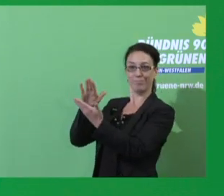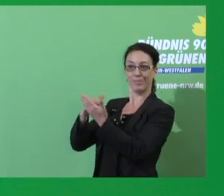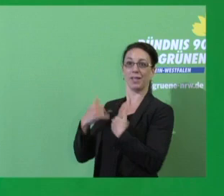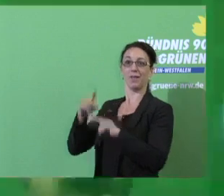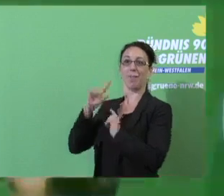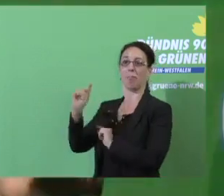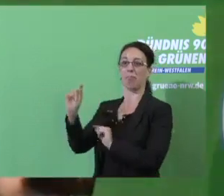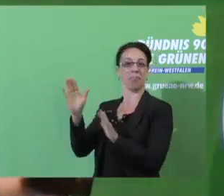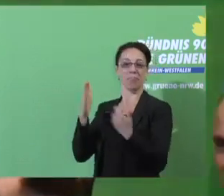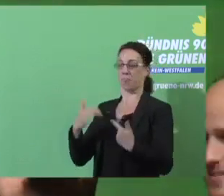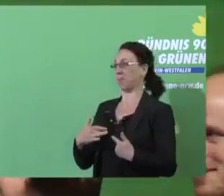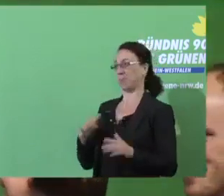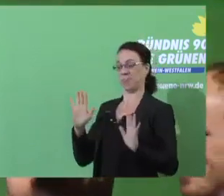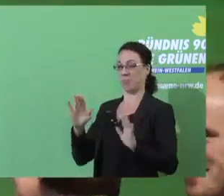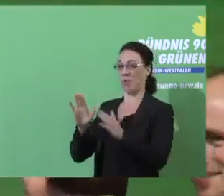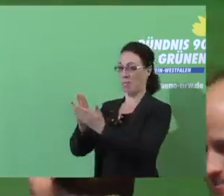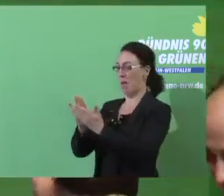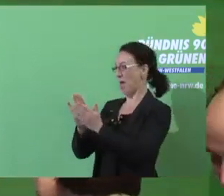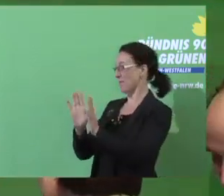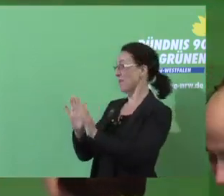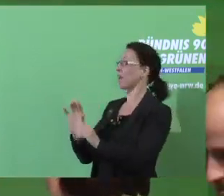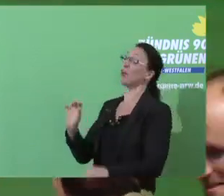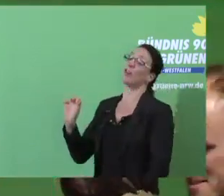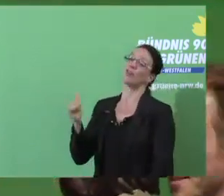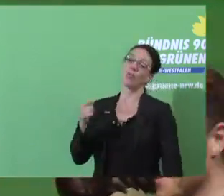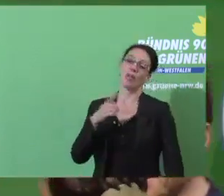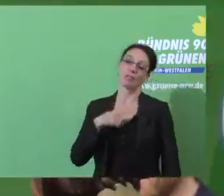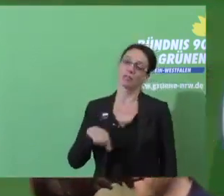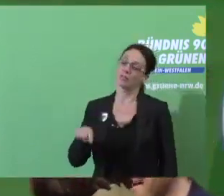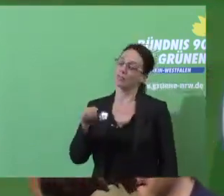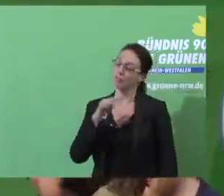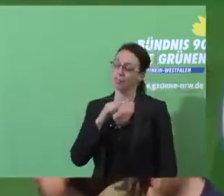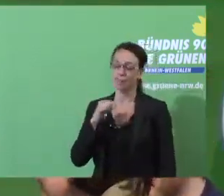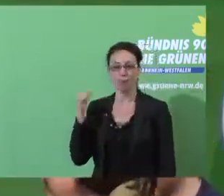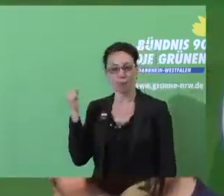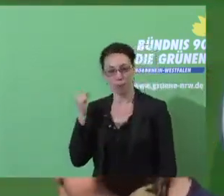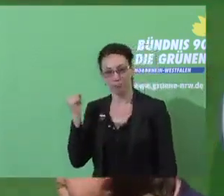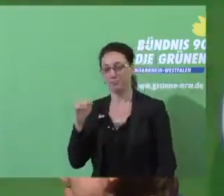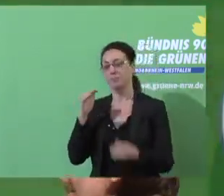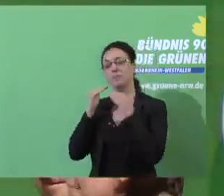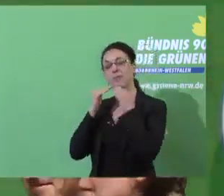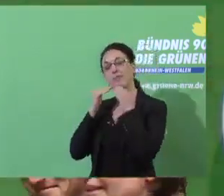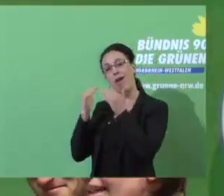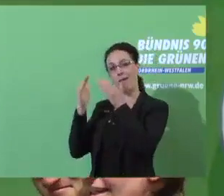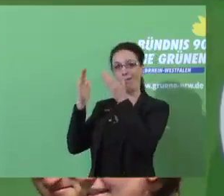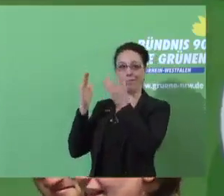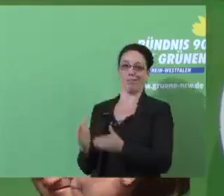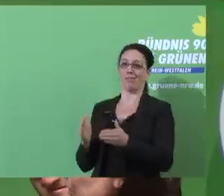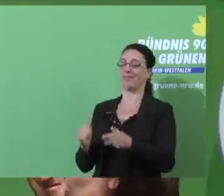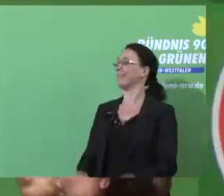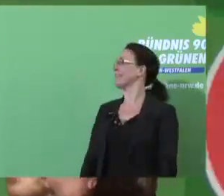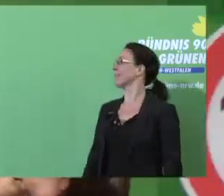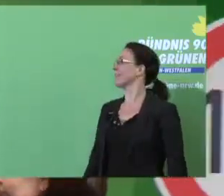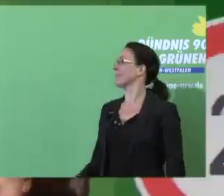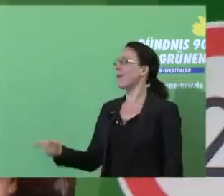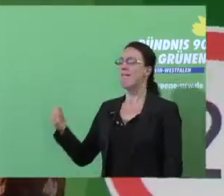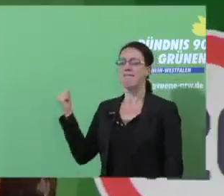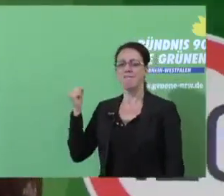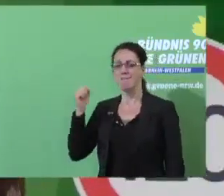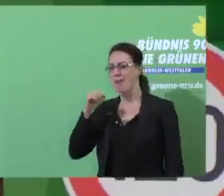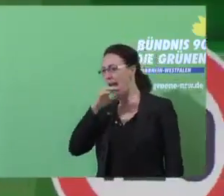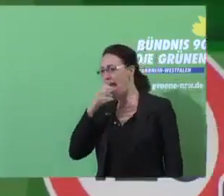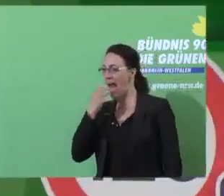nicht einfach so gehen. Erstmal von uns ganz großen Dank. Wir haben nach deiner sehr ambitionierten Rede